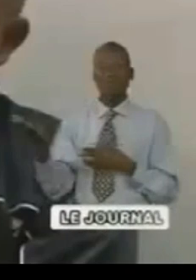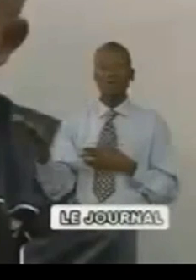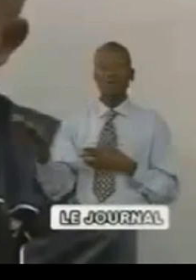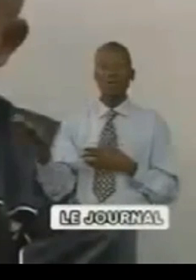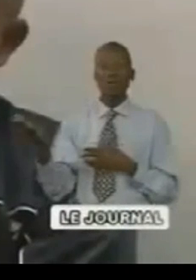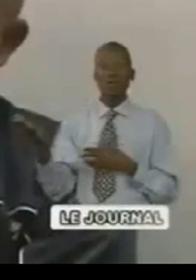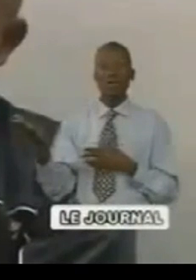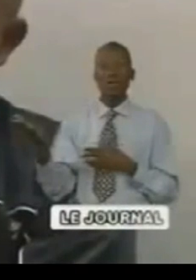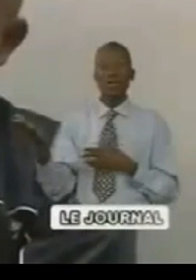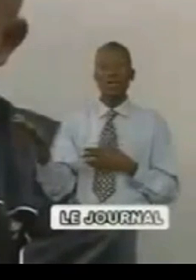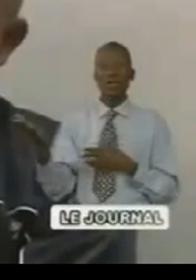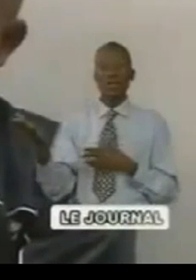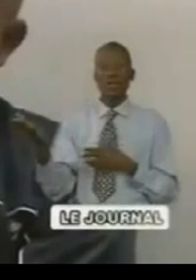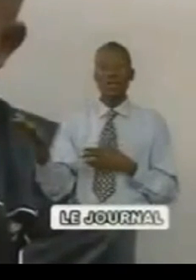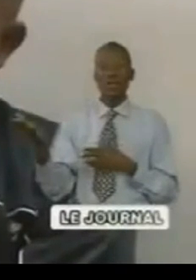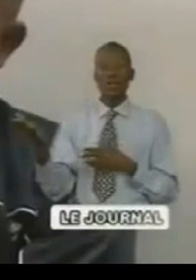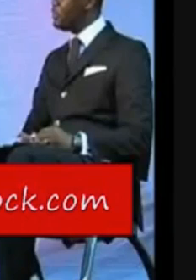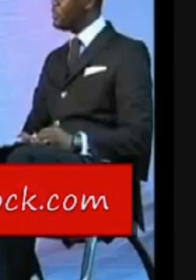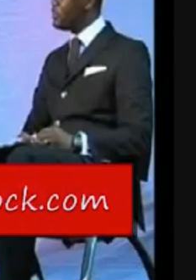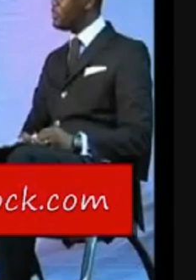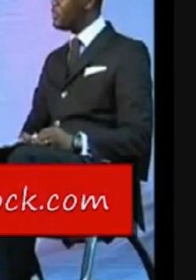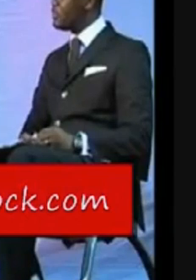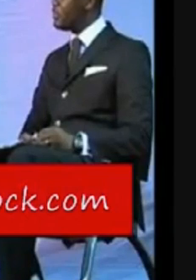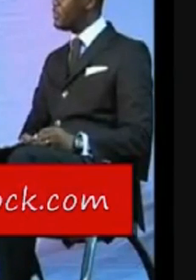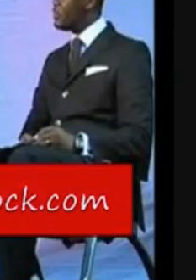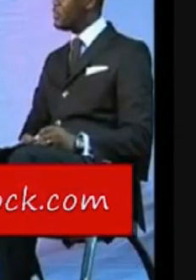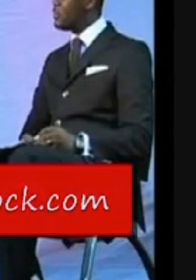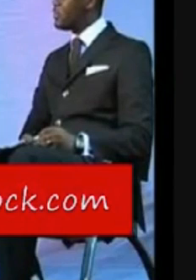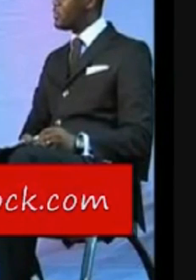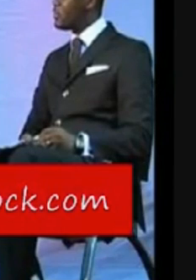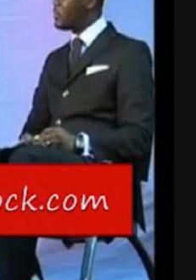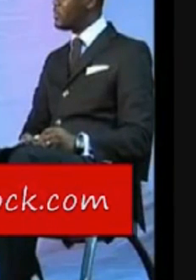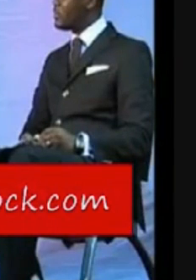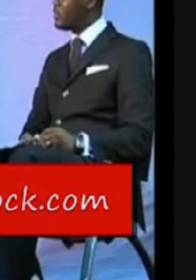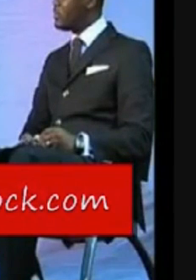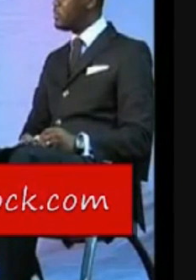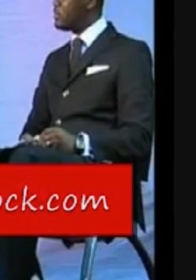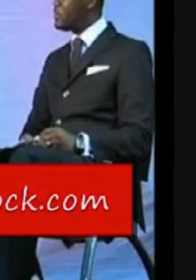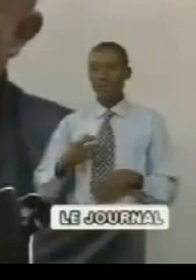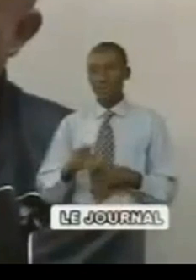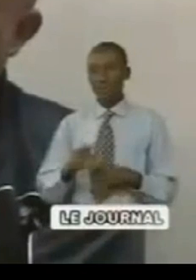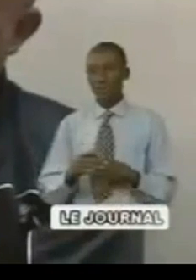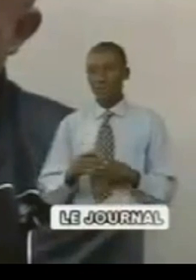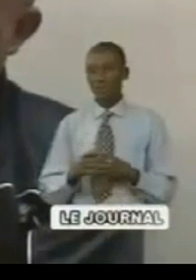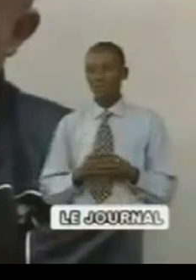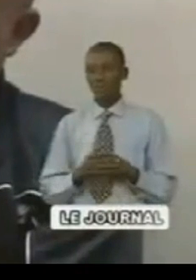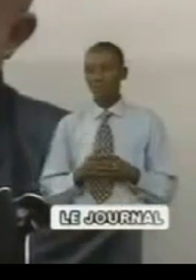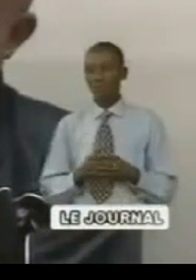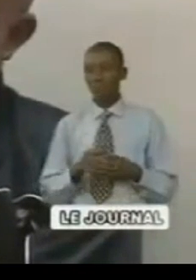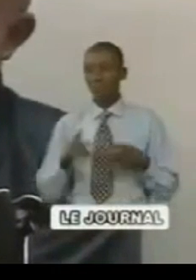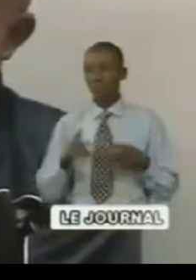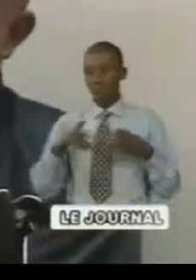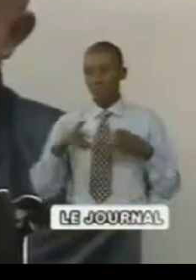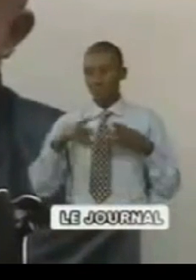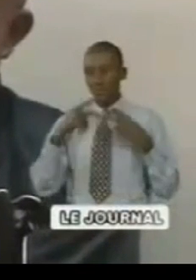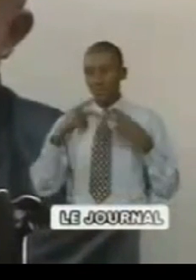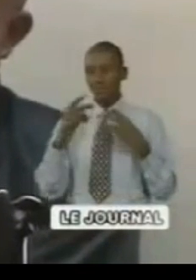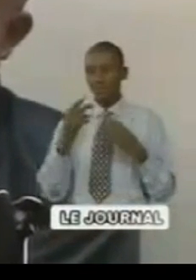Pasteur Denis Lessy. Tous à la sincère, tous à la souci en boucle.